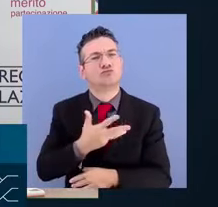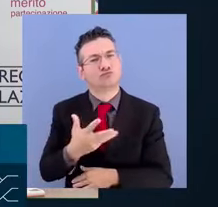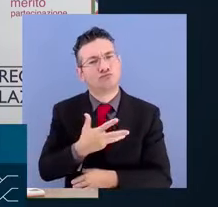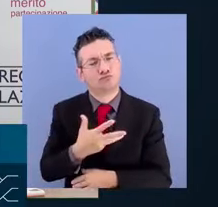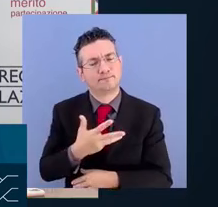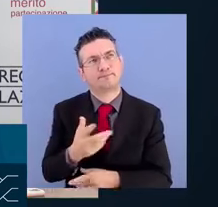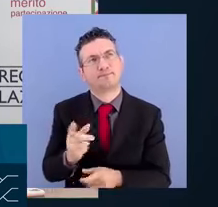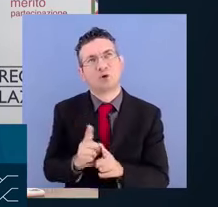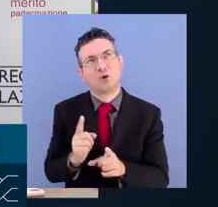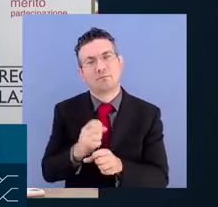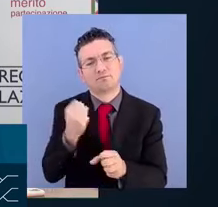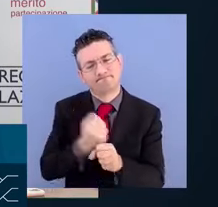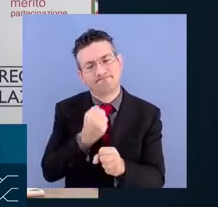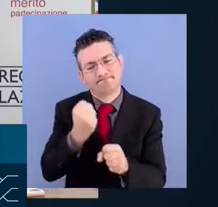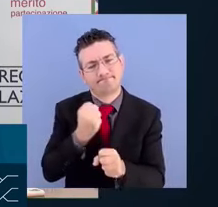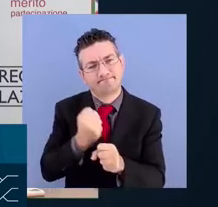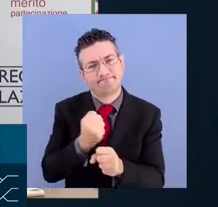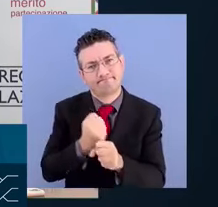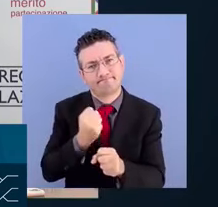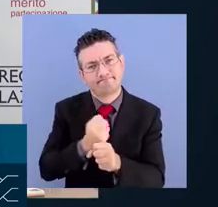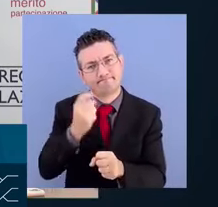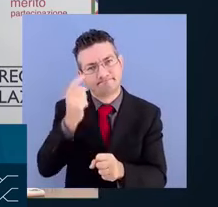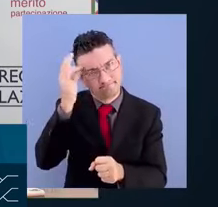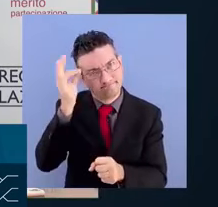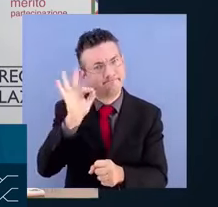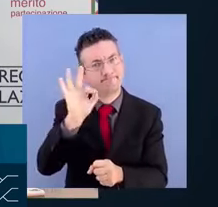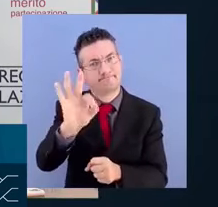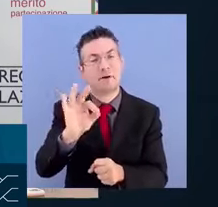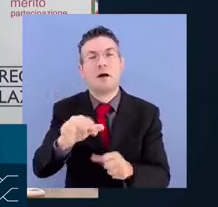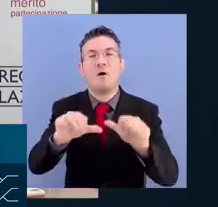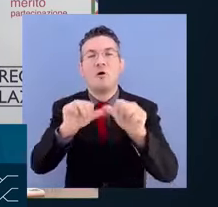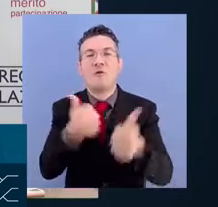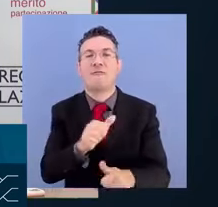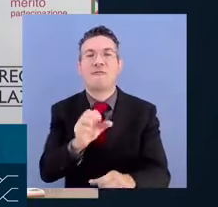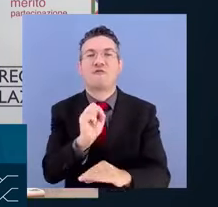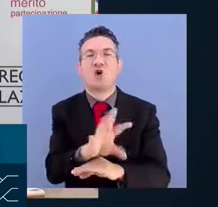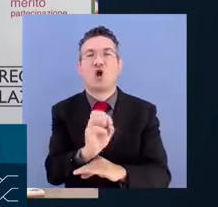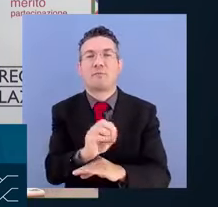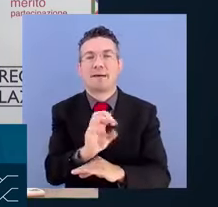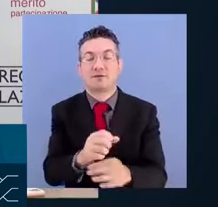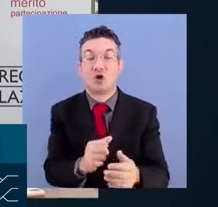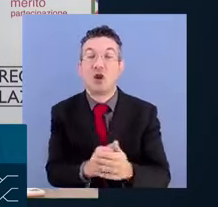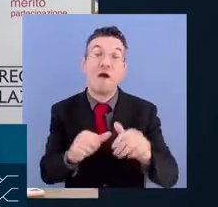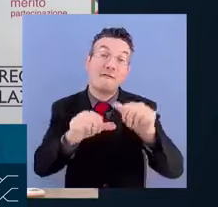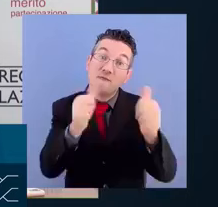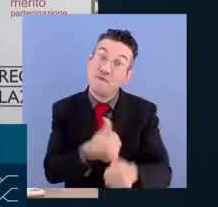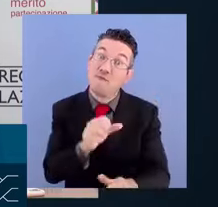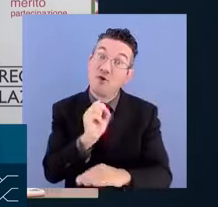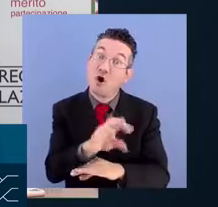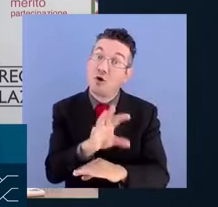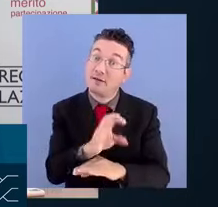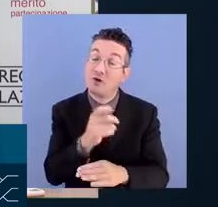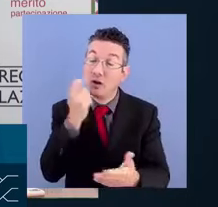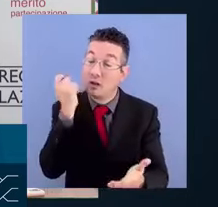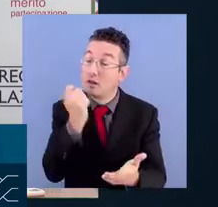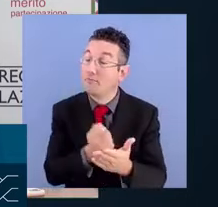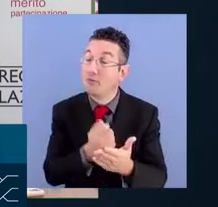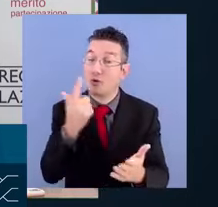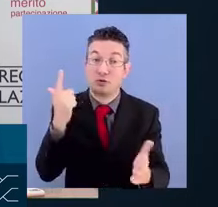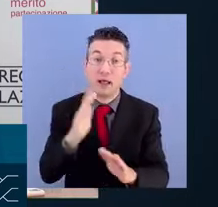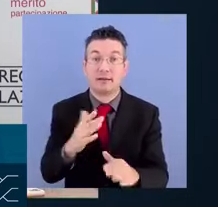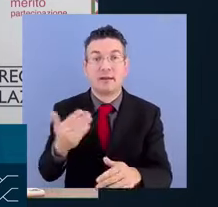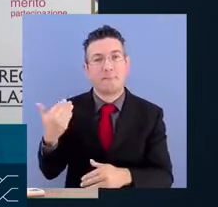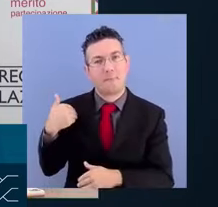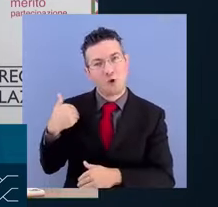diciamo ad una misura è l'aspetto della formazione la formazione è fondamentale è fondamentale sia per quello che diceva tommaso